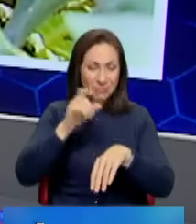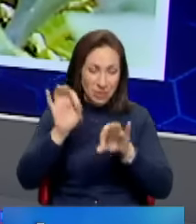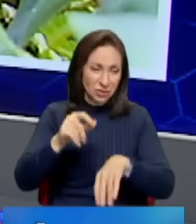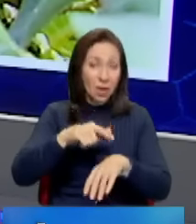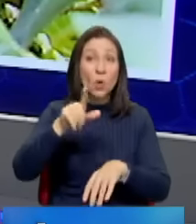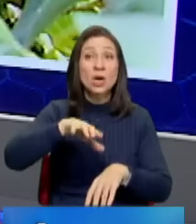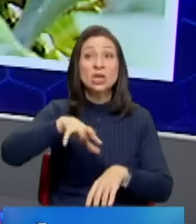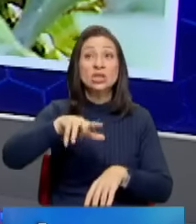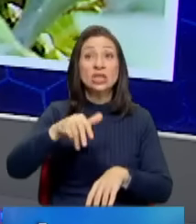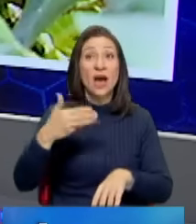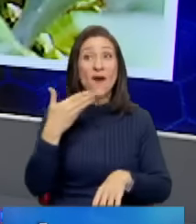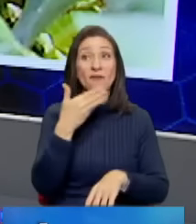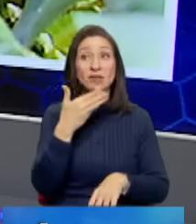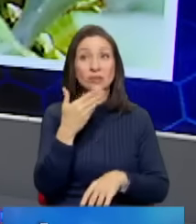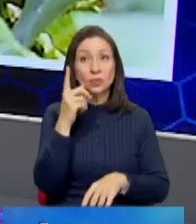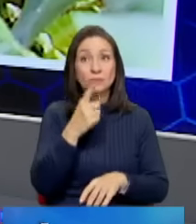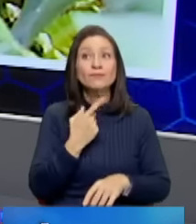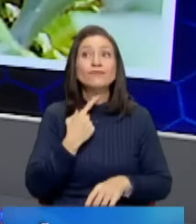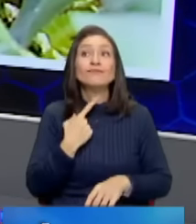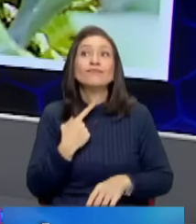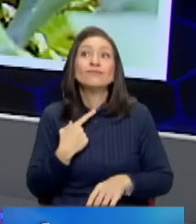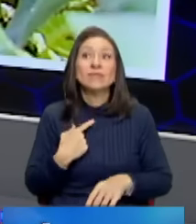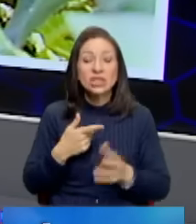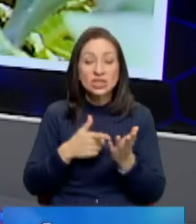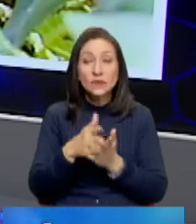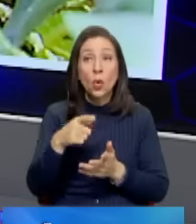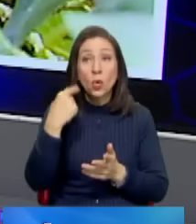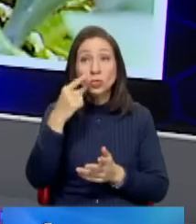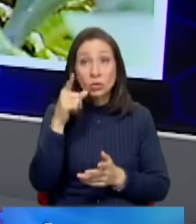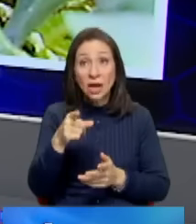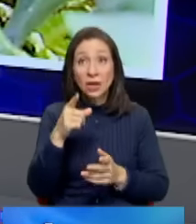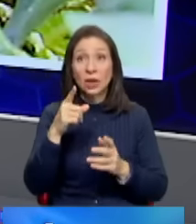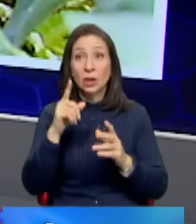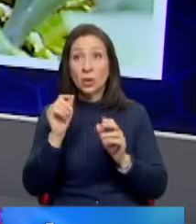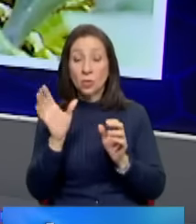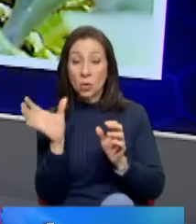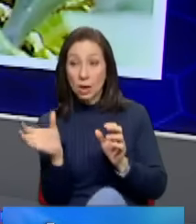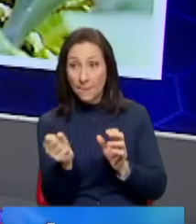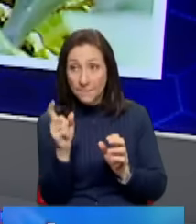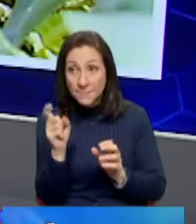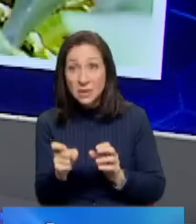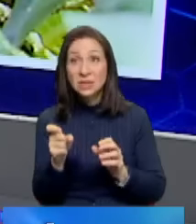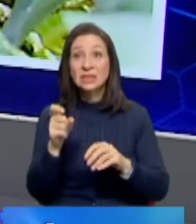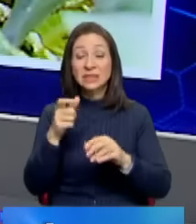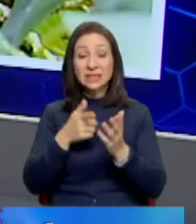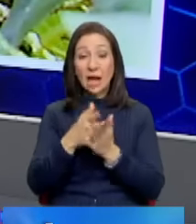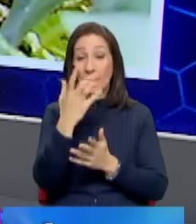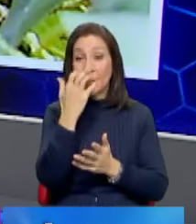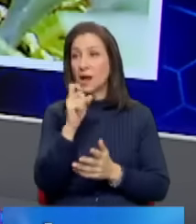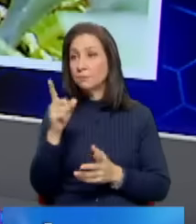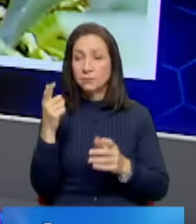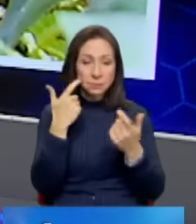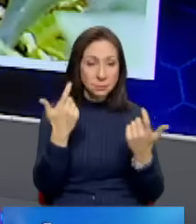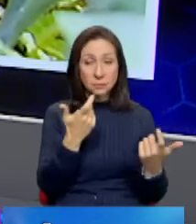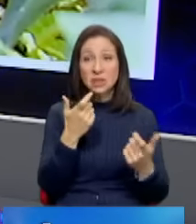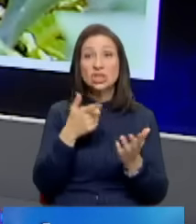avokado hırsızların da iştahını kabartmaya başladı. Çiftçi de o yüzden fotokapan kuran mı dersiniz, tarlasına bekçi tutan mı